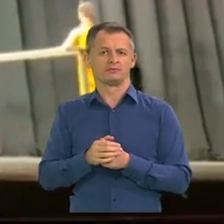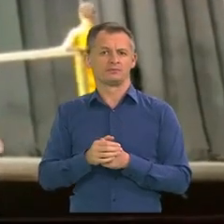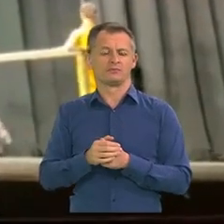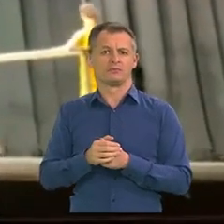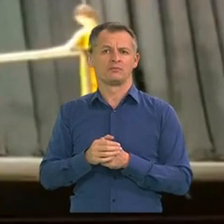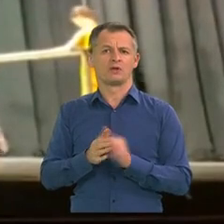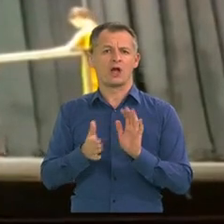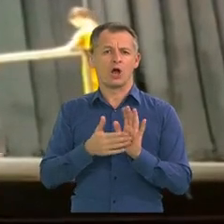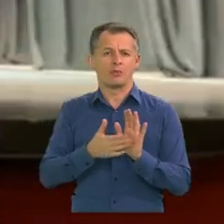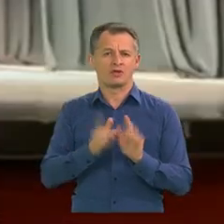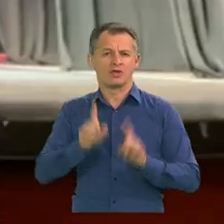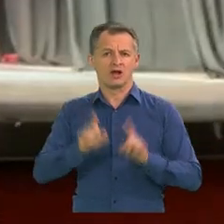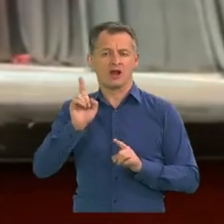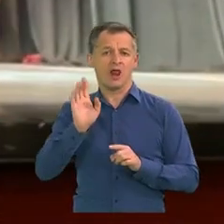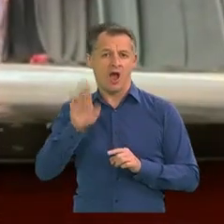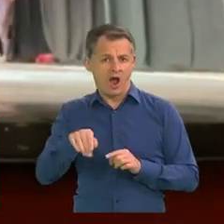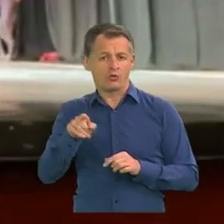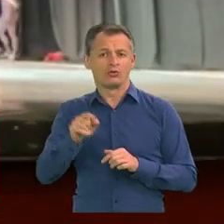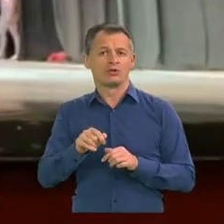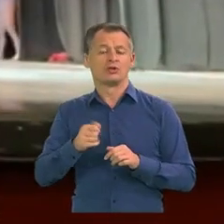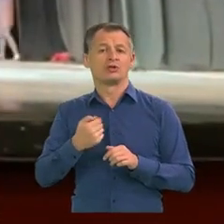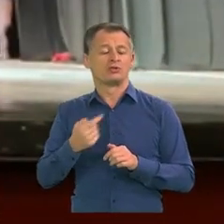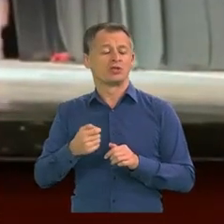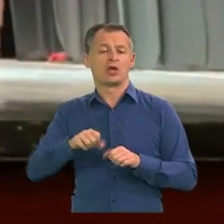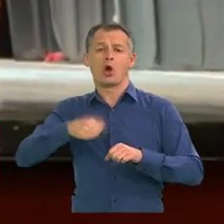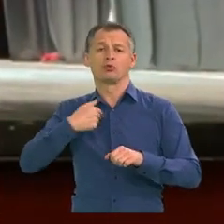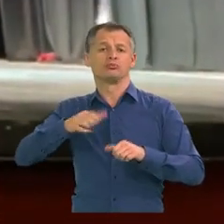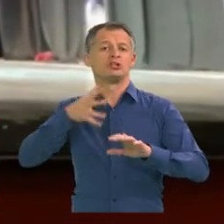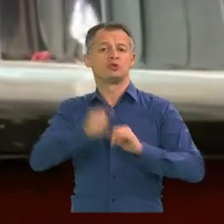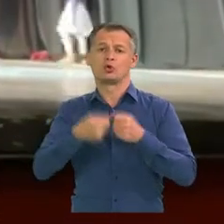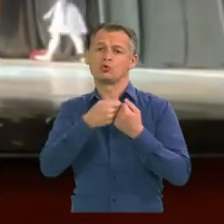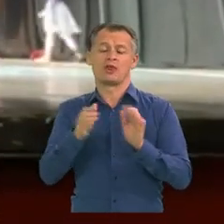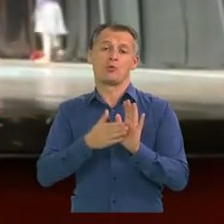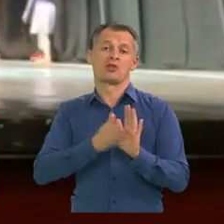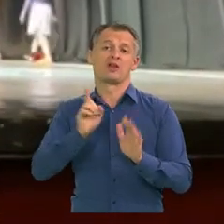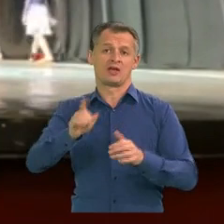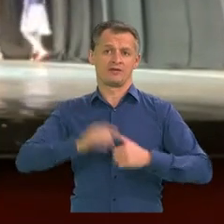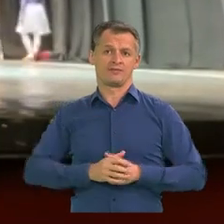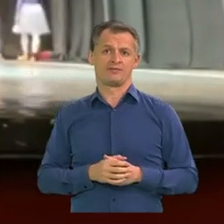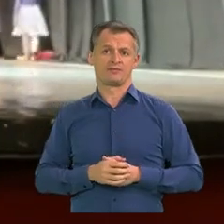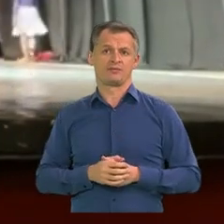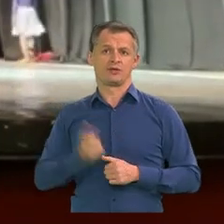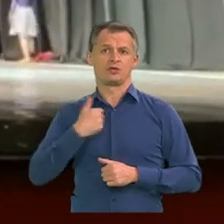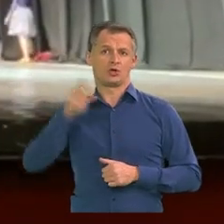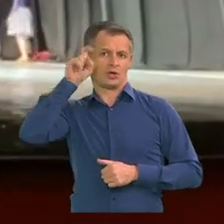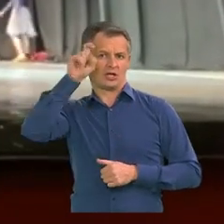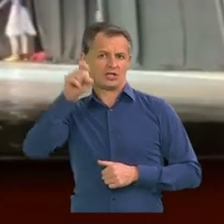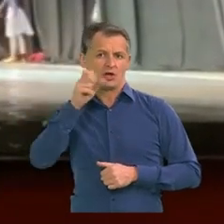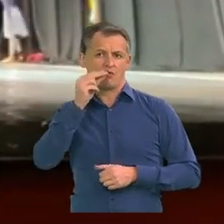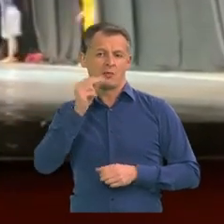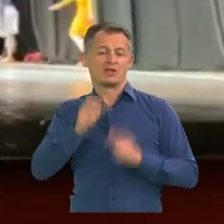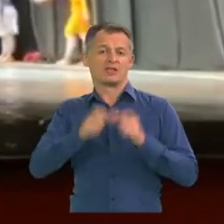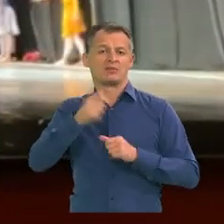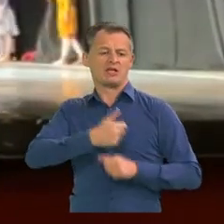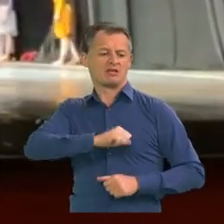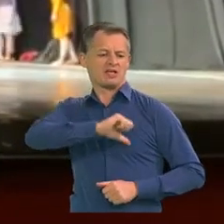argumente, dacă le au, le descompun toate. E un atac personal. Pe că e vorba de iubire, că ce-o fi vorba, e